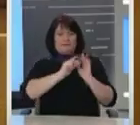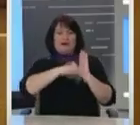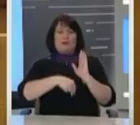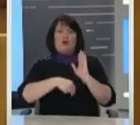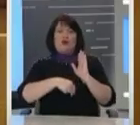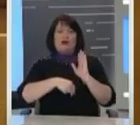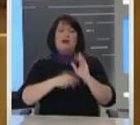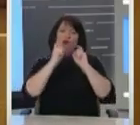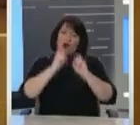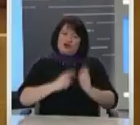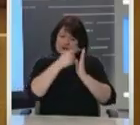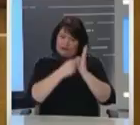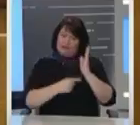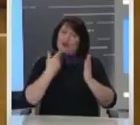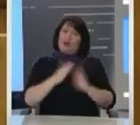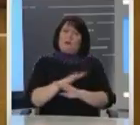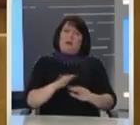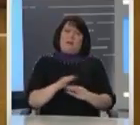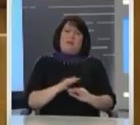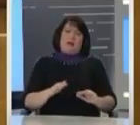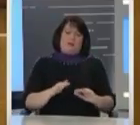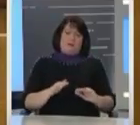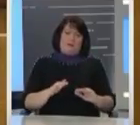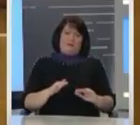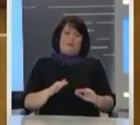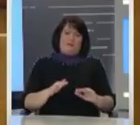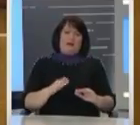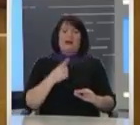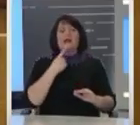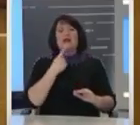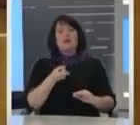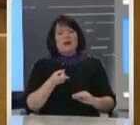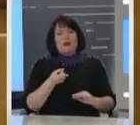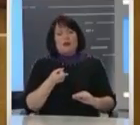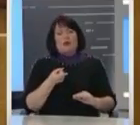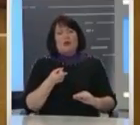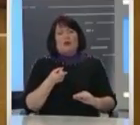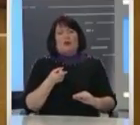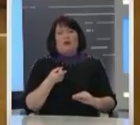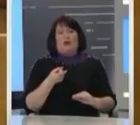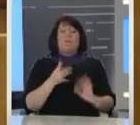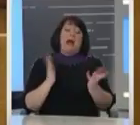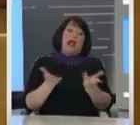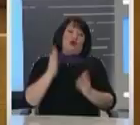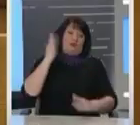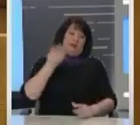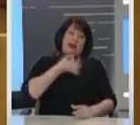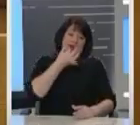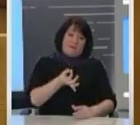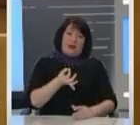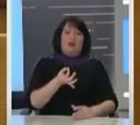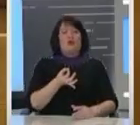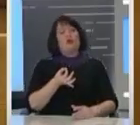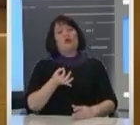μνημονιακές υποχρεώσεις. Όπως λέει σε μια αποστροφή του, μάλλον όπως έλεγε σε μια αποστροφή